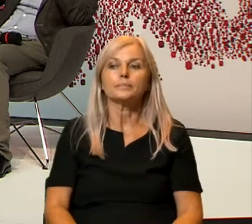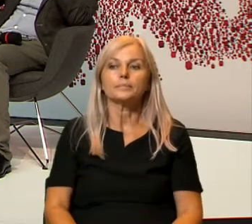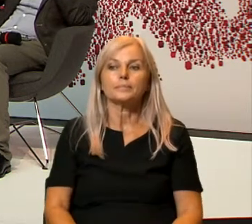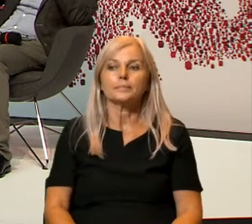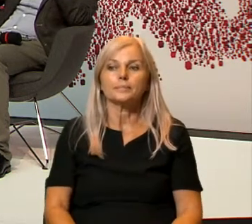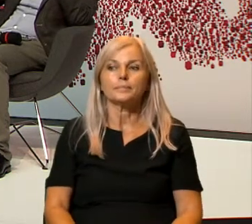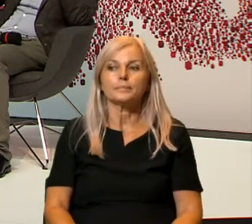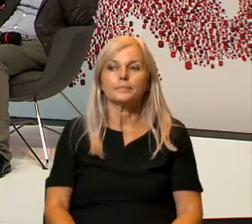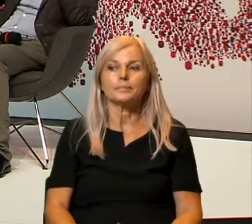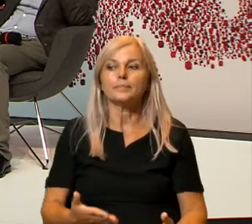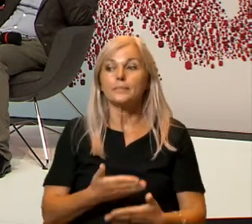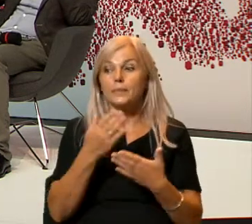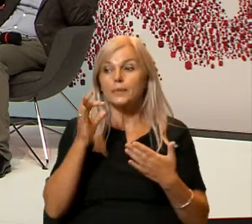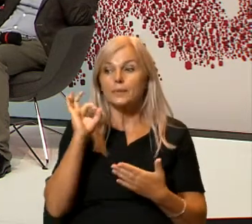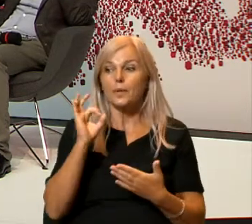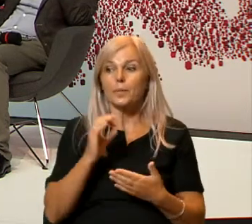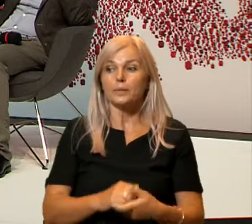Dzień dobry.